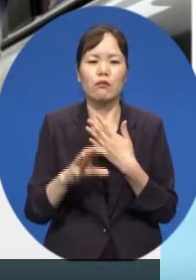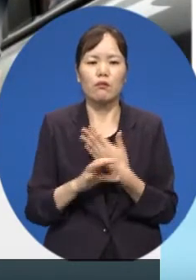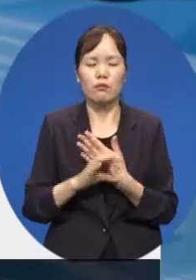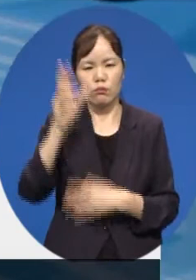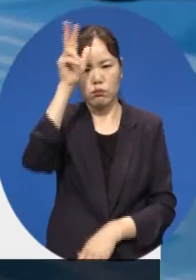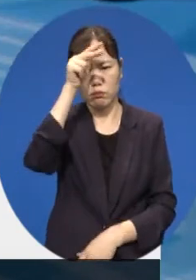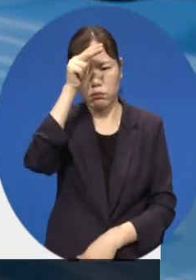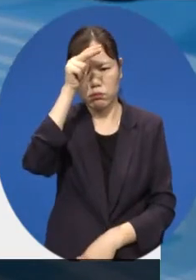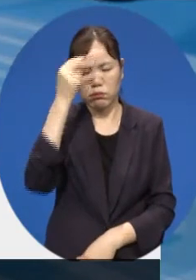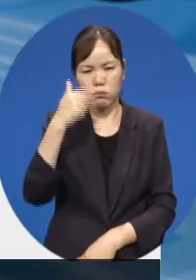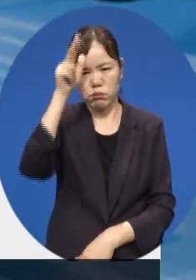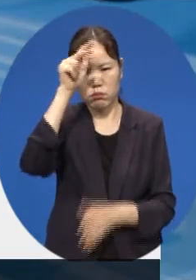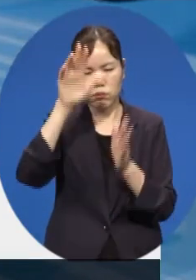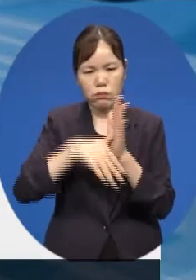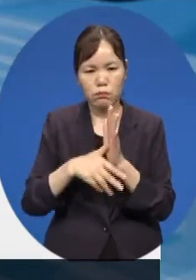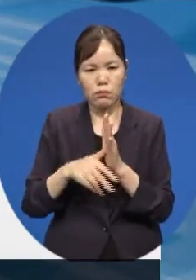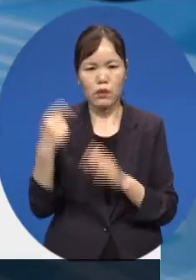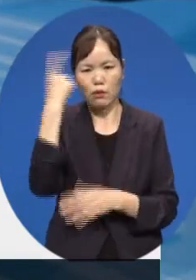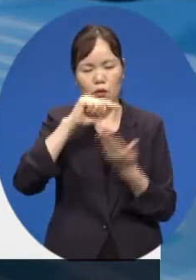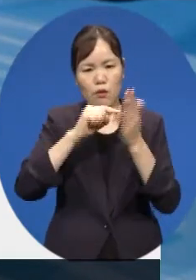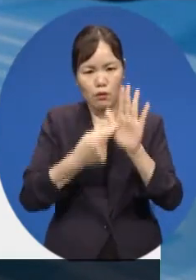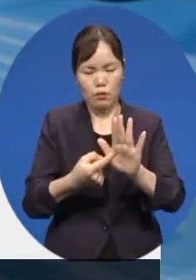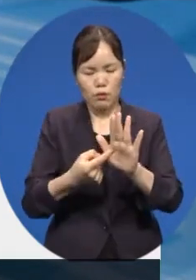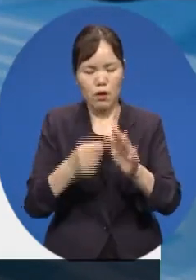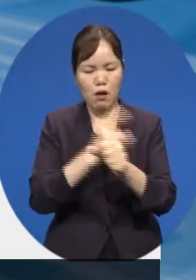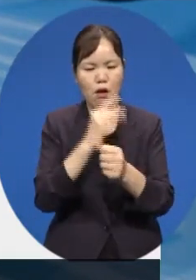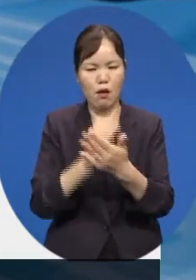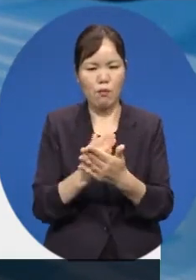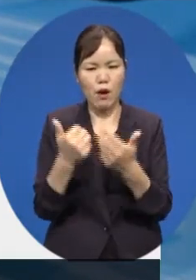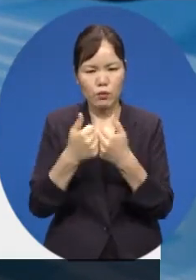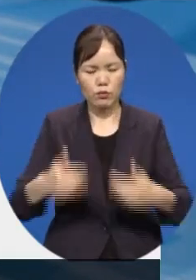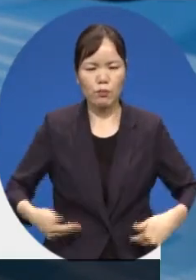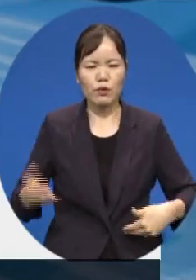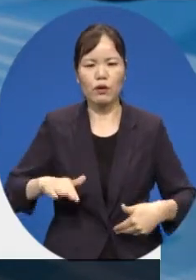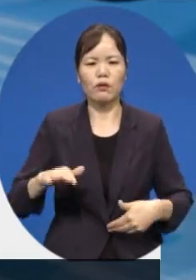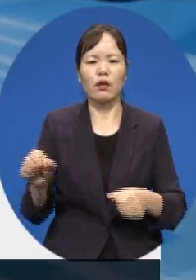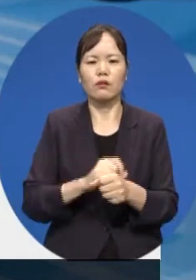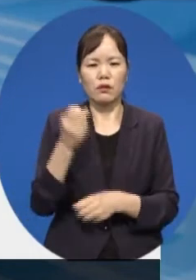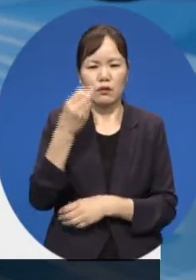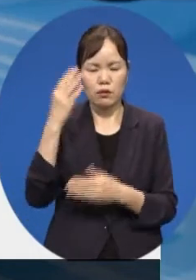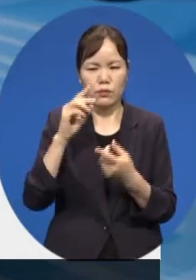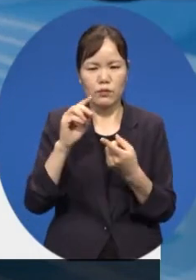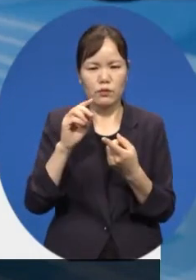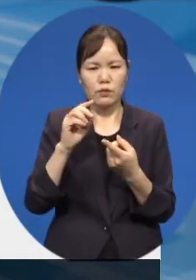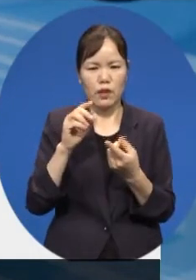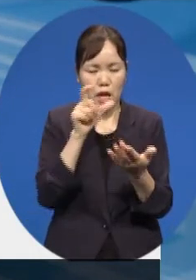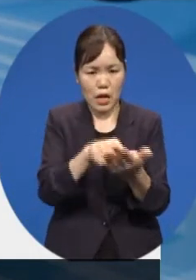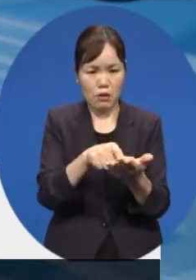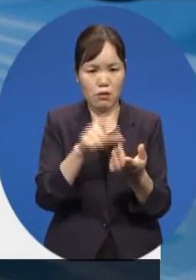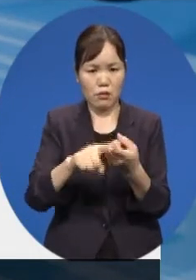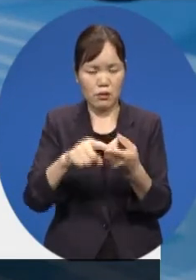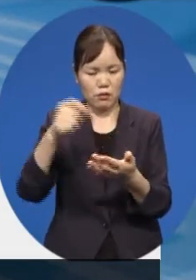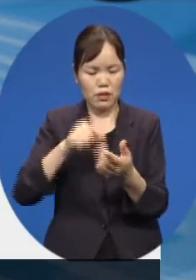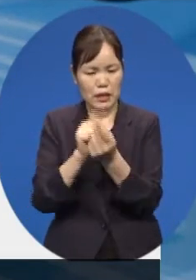경찰 단계나 검찰 단계에서 신상 공개 여부를 살펴 써야 되는데 오늘 뭐 특정 신문에 나와있는 그 기고 때문에 아마 그 기자가 직접 찾아서 물어